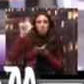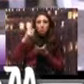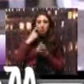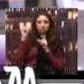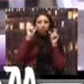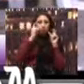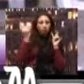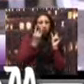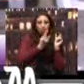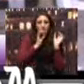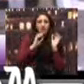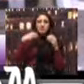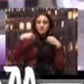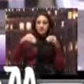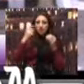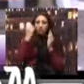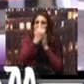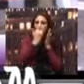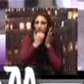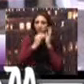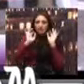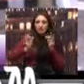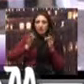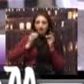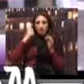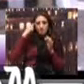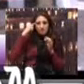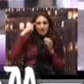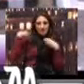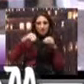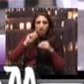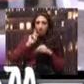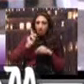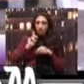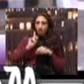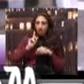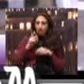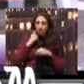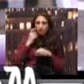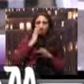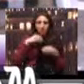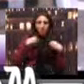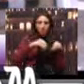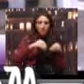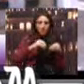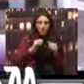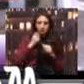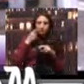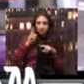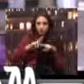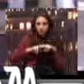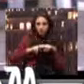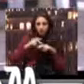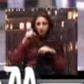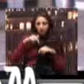يا ريت يكون عند الحكومه حل لمواجهه محتكر السلع وصناع السوق السوداء. تعال نروح